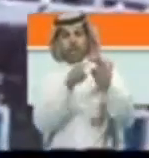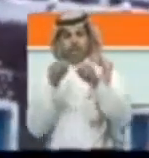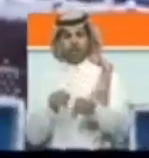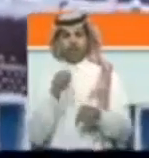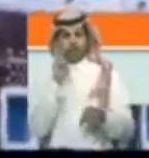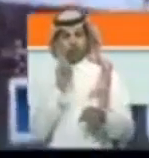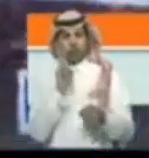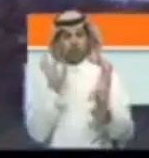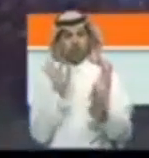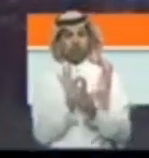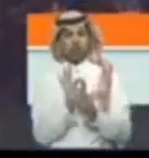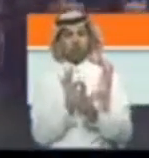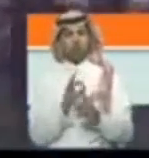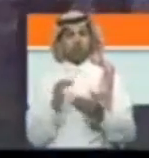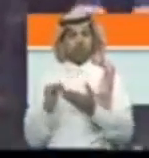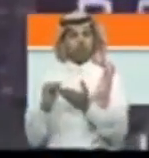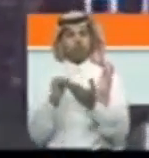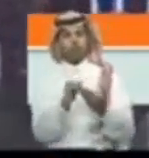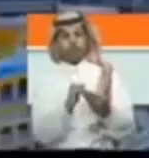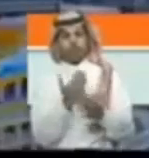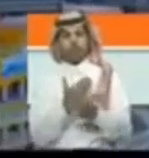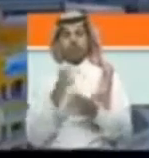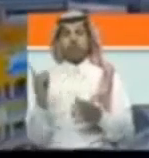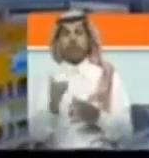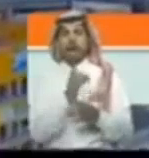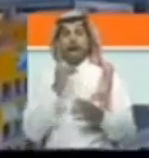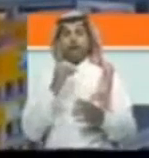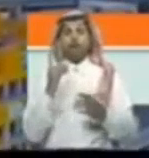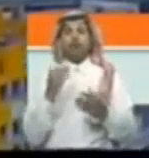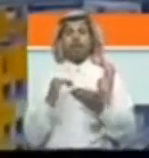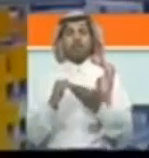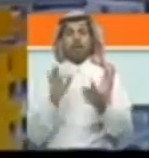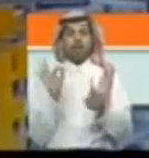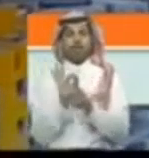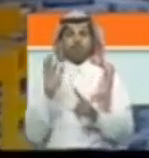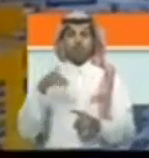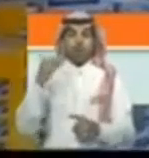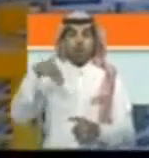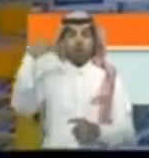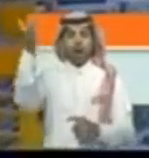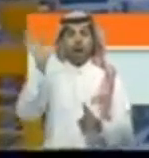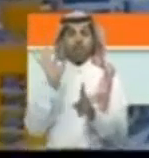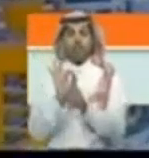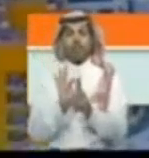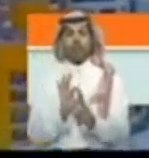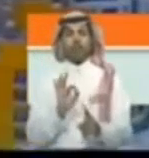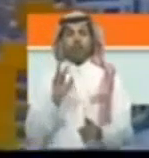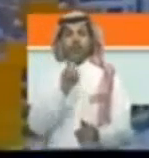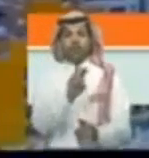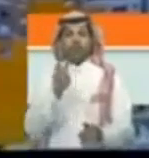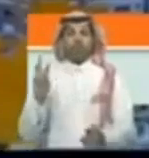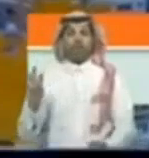بهدف توفير الممكنات اللازمة للقطاع البيئي حتى يحقق تطلعات وأهداف رؤية